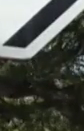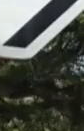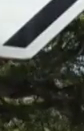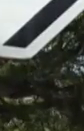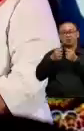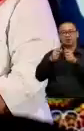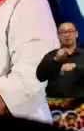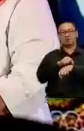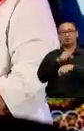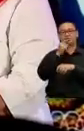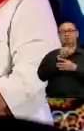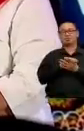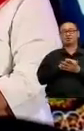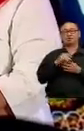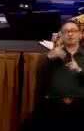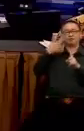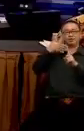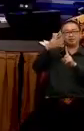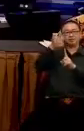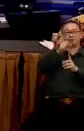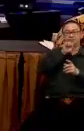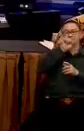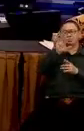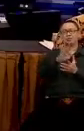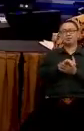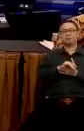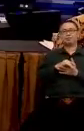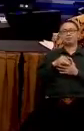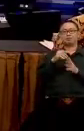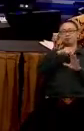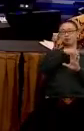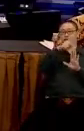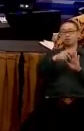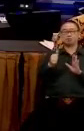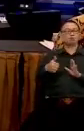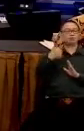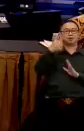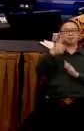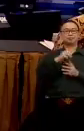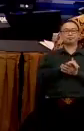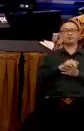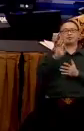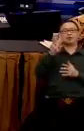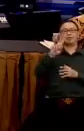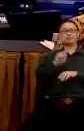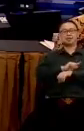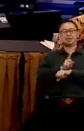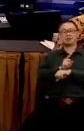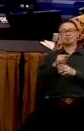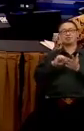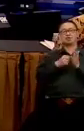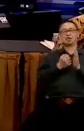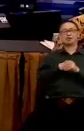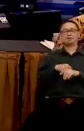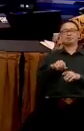yang meskipun menyampaikan visi-misi dan juga penajaman materinya ini juga harus diwajibkan memakai masker saat menyampaikan